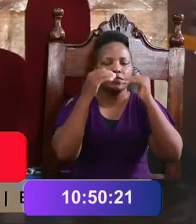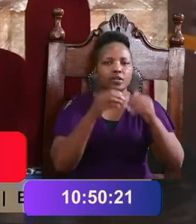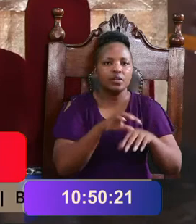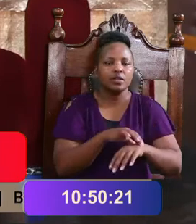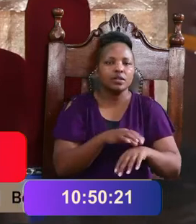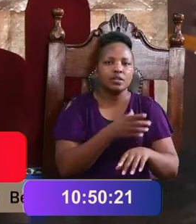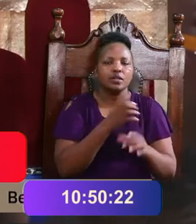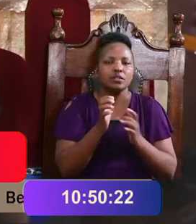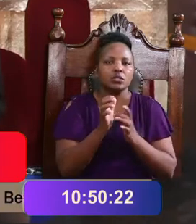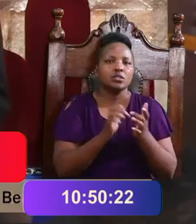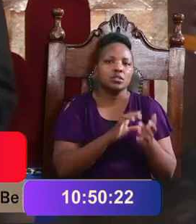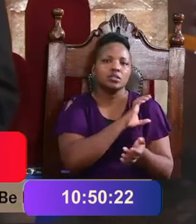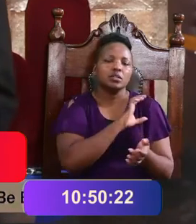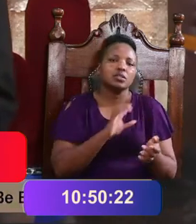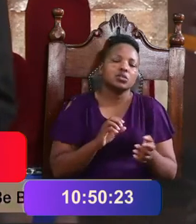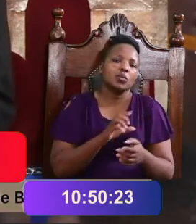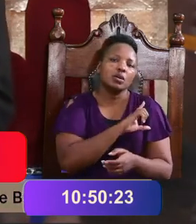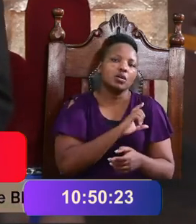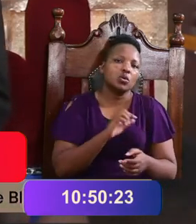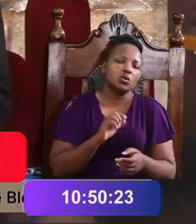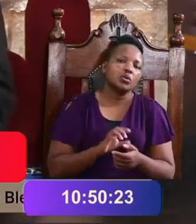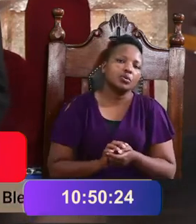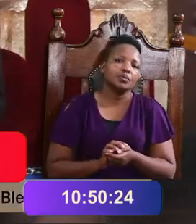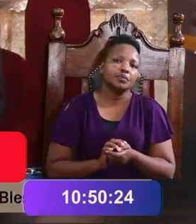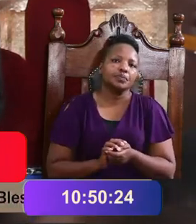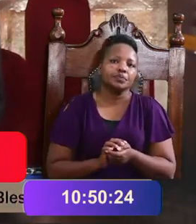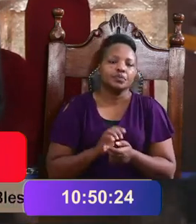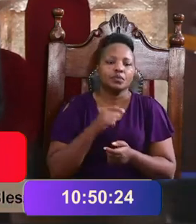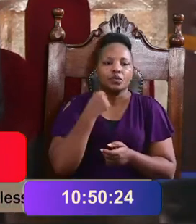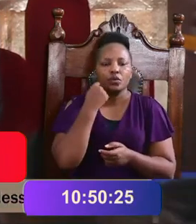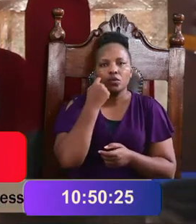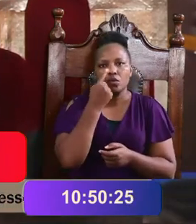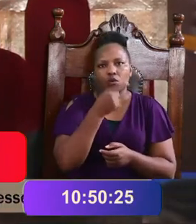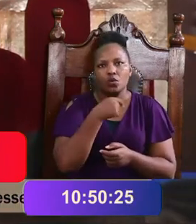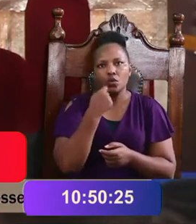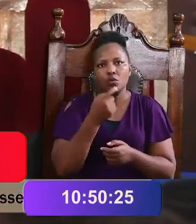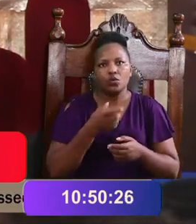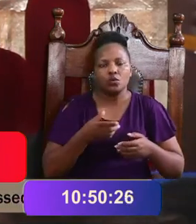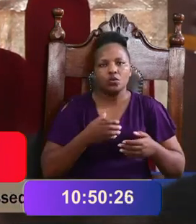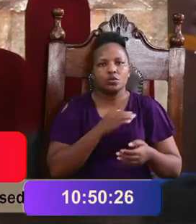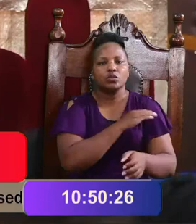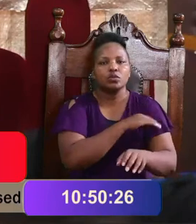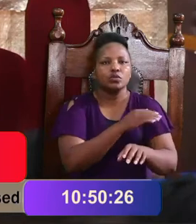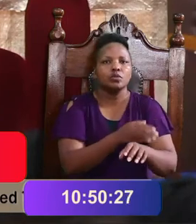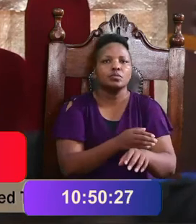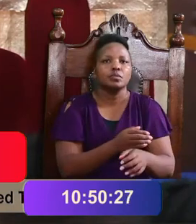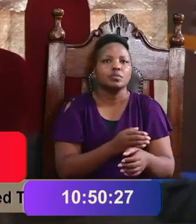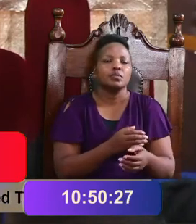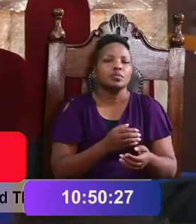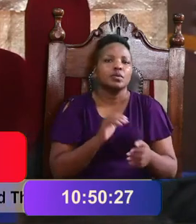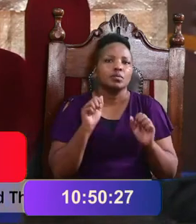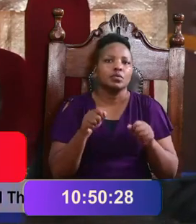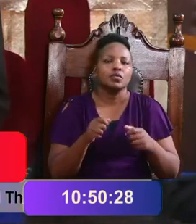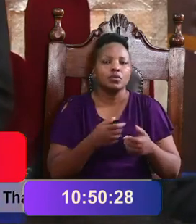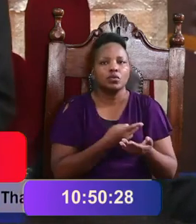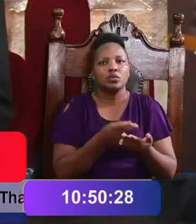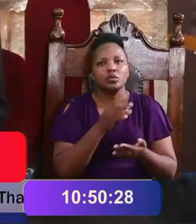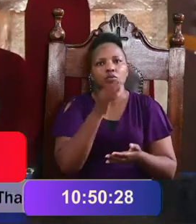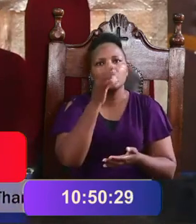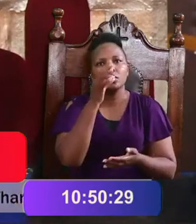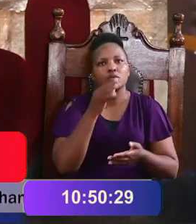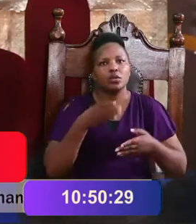nchi, na Yesu Kristo mwana wake wa pekee Bwana wetu, aliyechukuliwa mimba kwa uwezo wa Roho